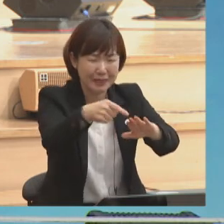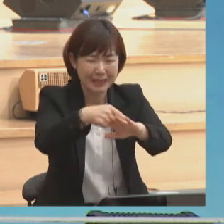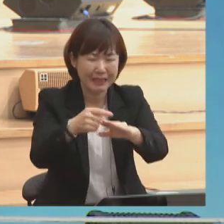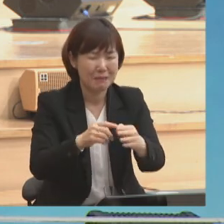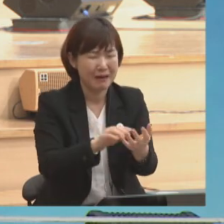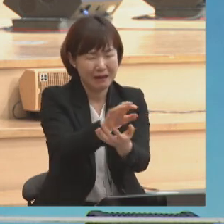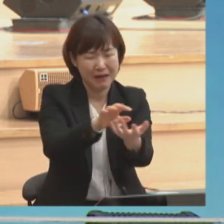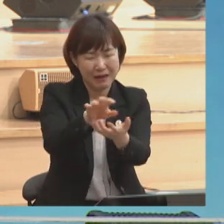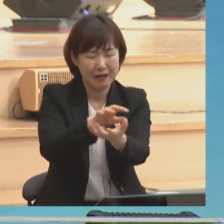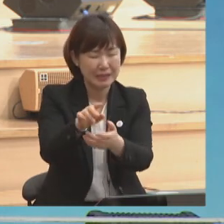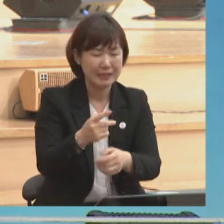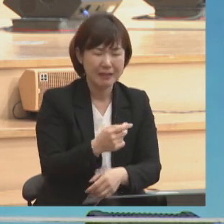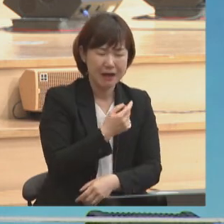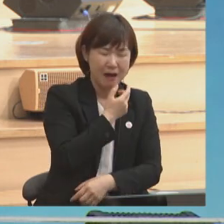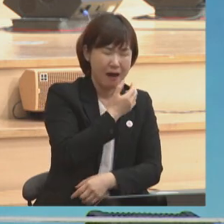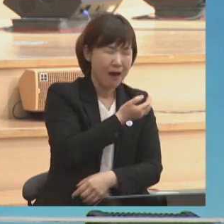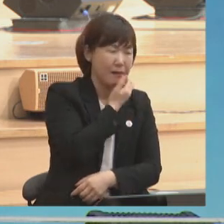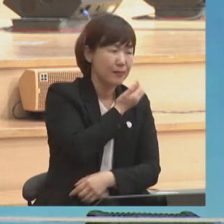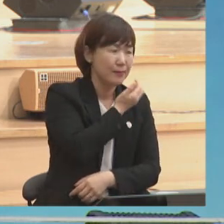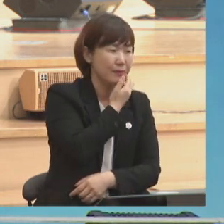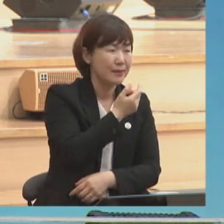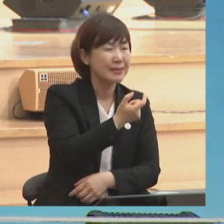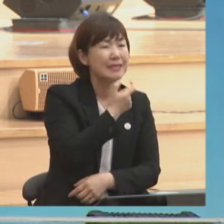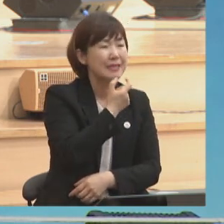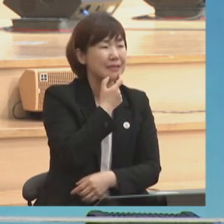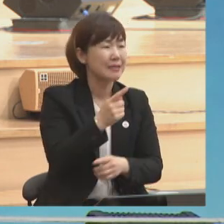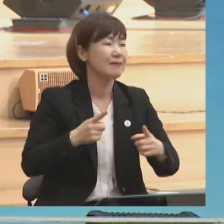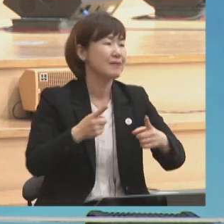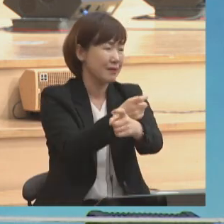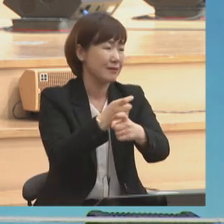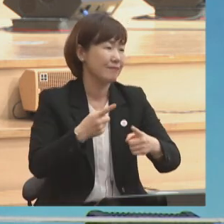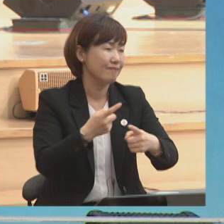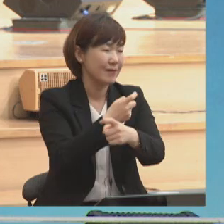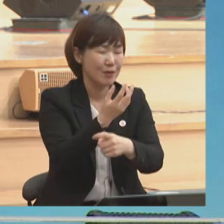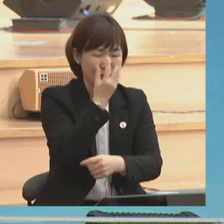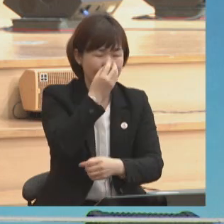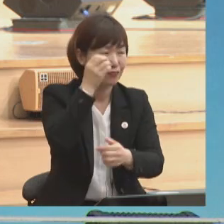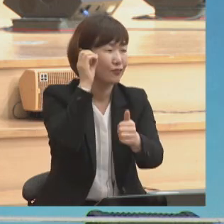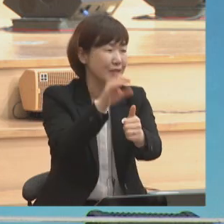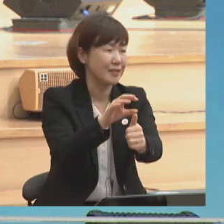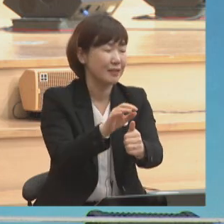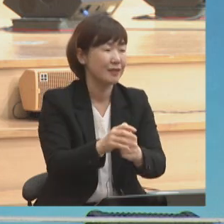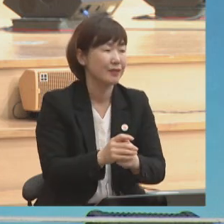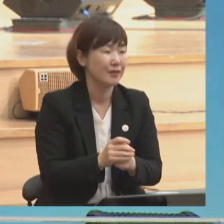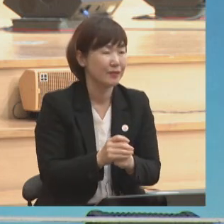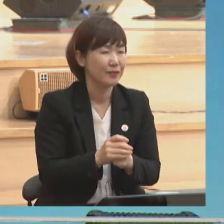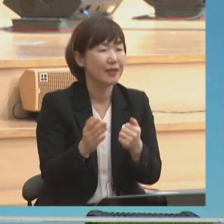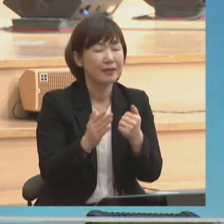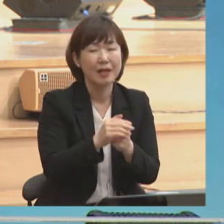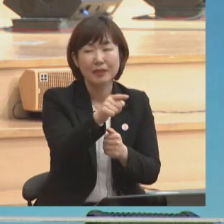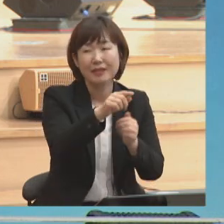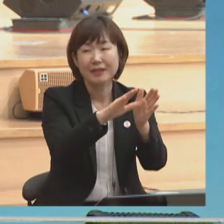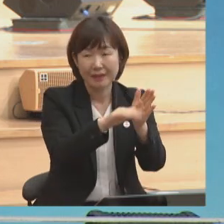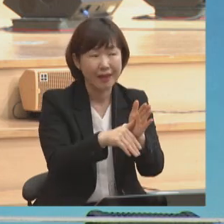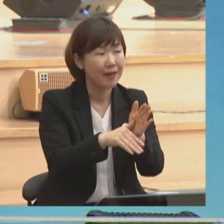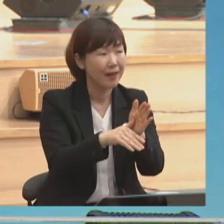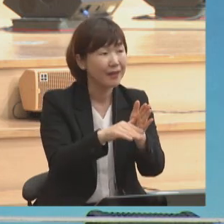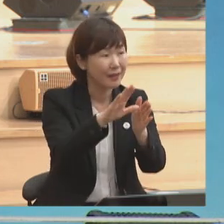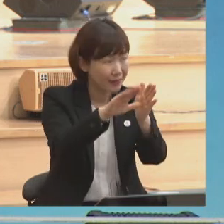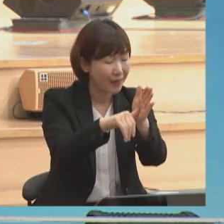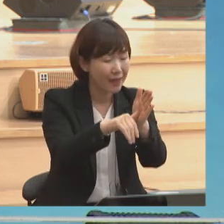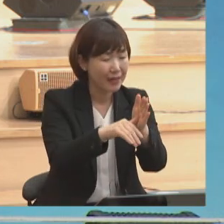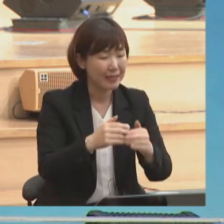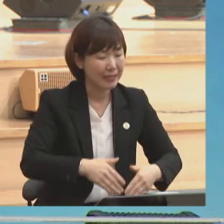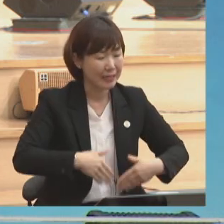거죠. 이게 너무너무 수치야, 증오야, 멸시의 대상이었던 거예요. 그래서 그 당시에 남쪽